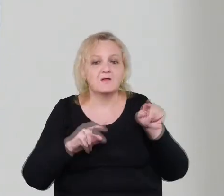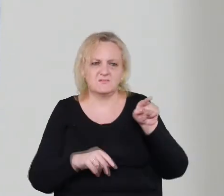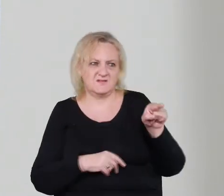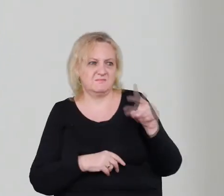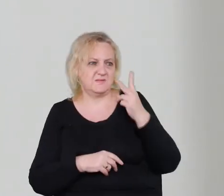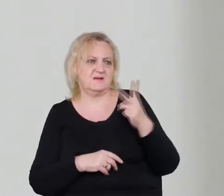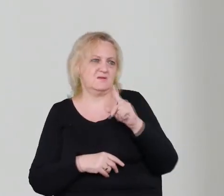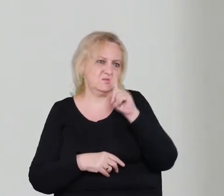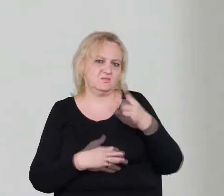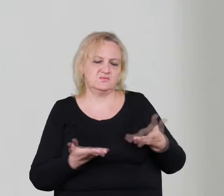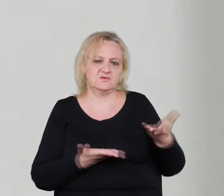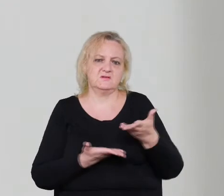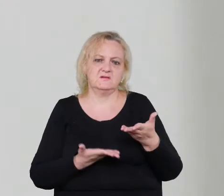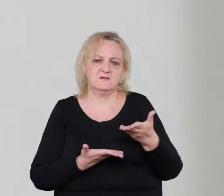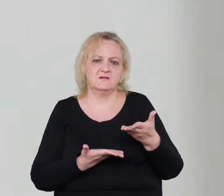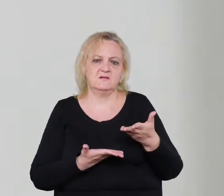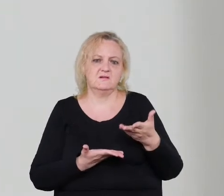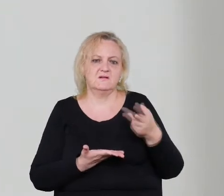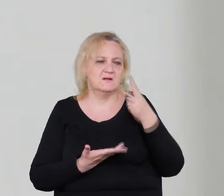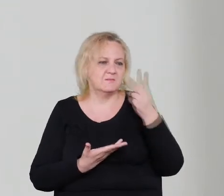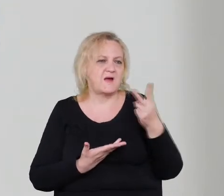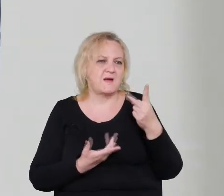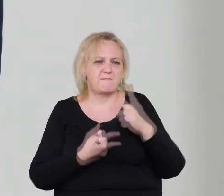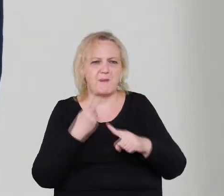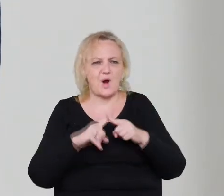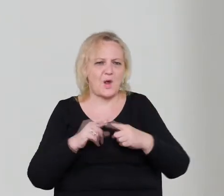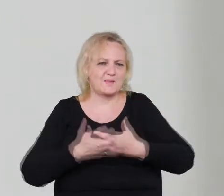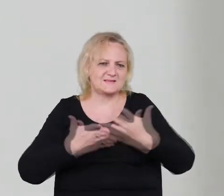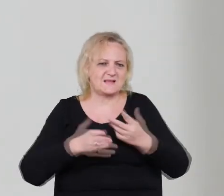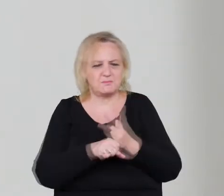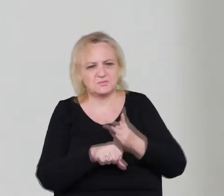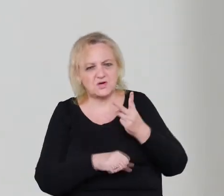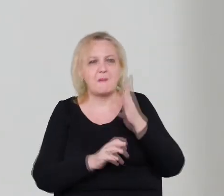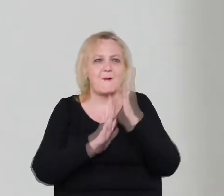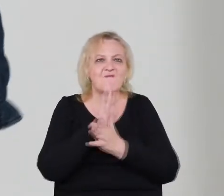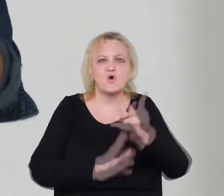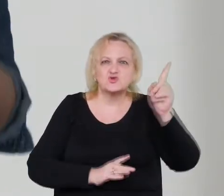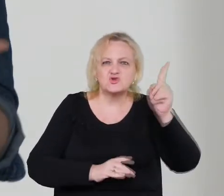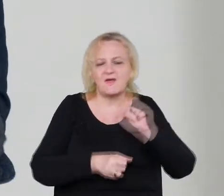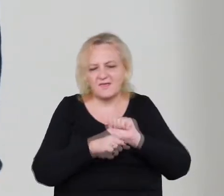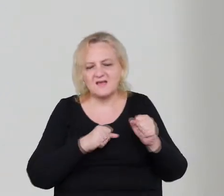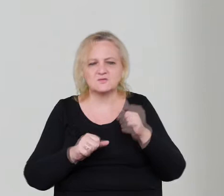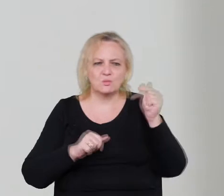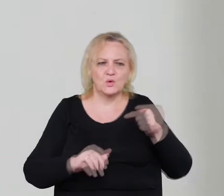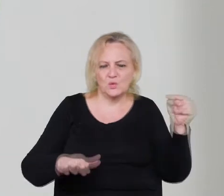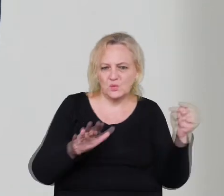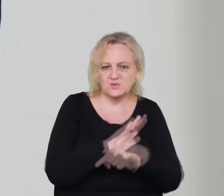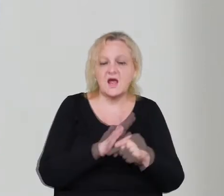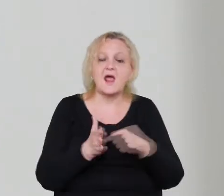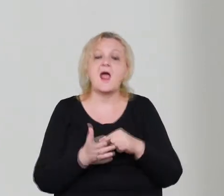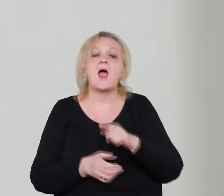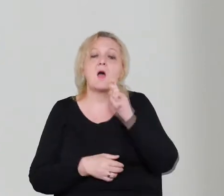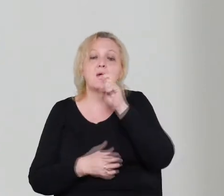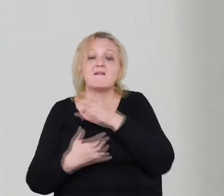są po prostu ludzie no którymi unosi się parasol wielkich geopolityki bo jest jakaś wojna bo musieli uciekać i tak dalej i tak dalej natomiast